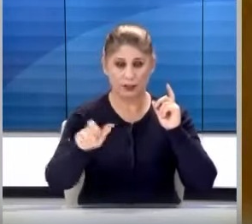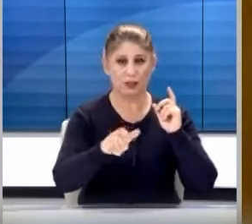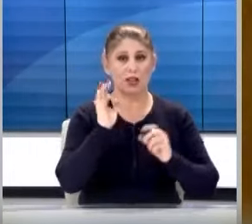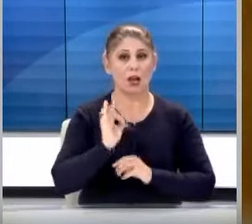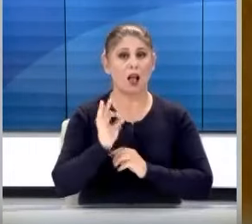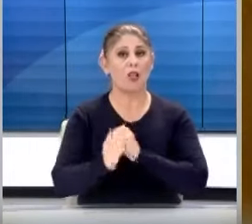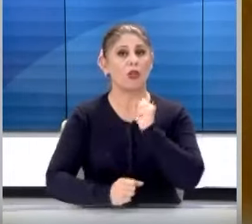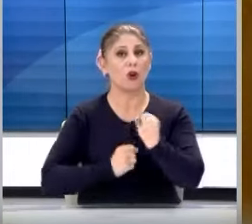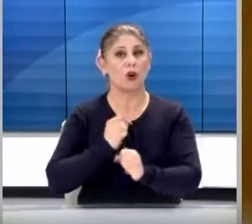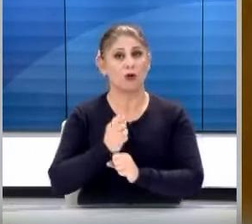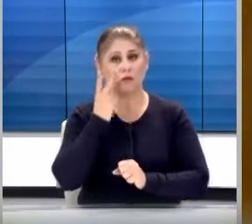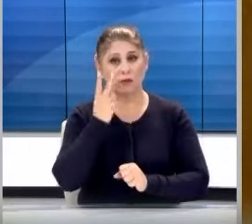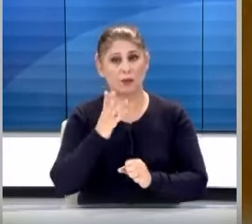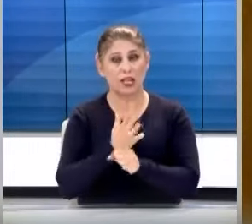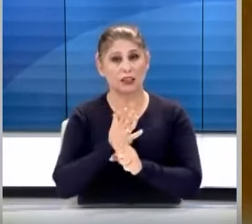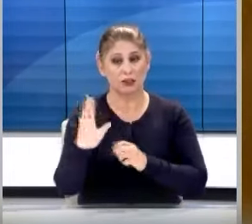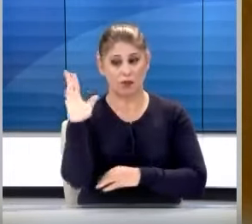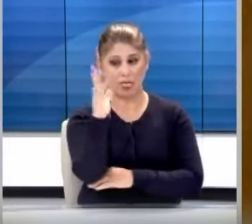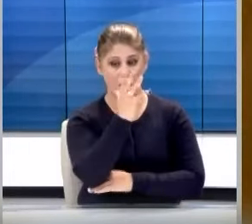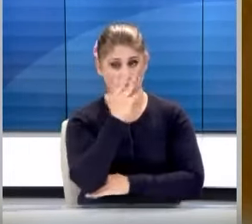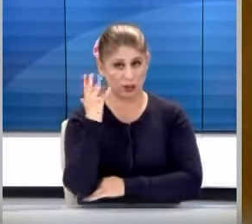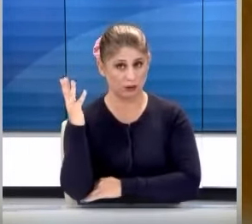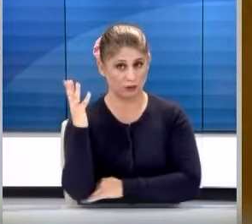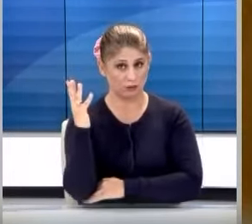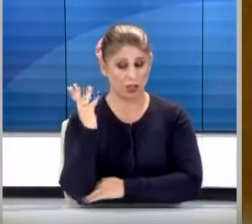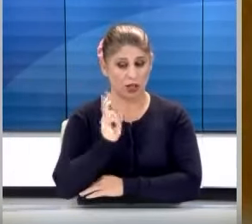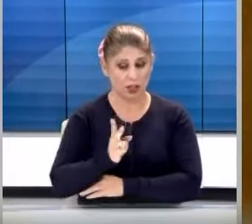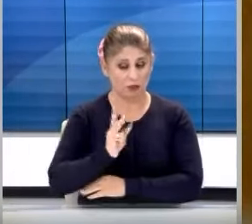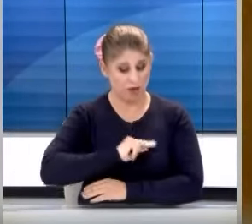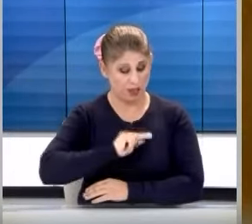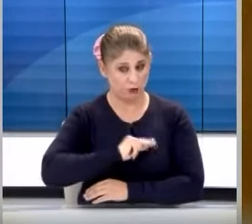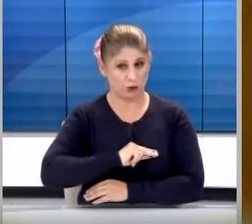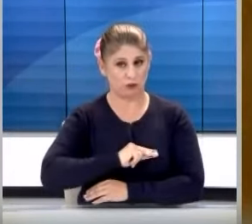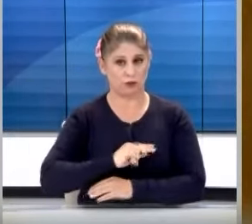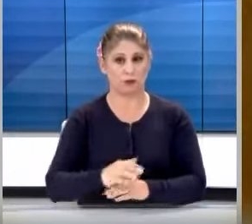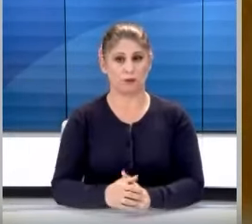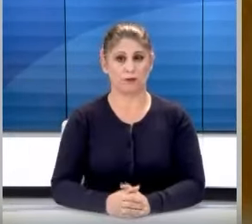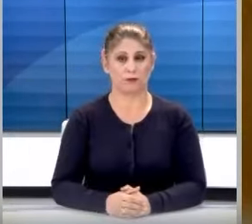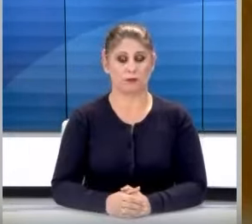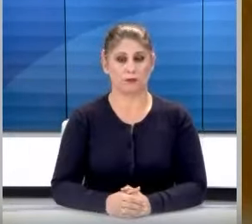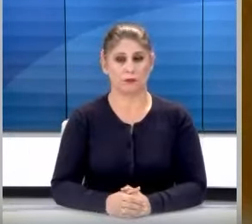κάθε χρόνο βλέπουν να καταστρέφονται τα δάση μας, να κινδυνεύουν οι περιουσίες τους